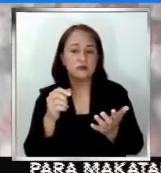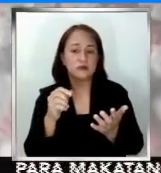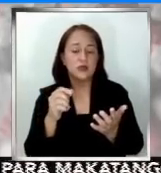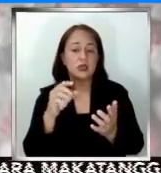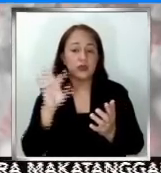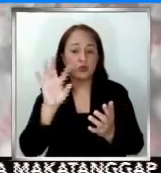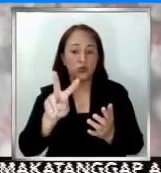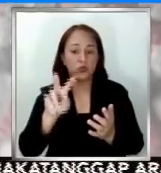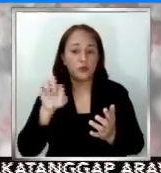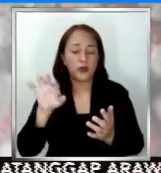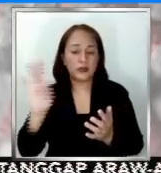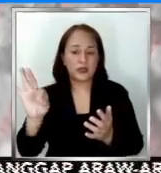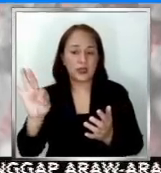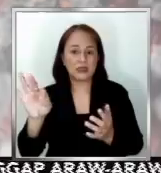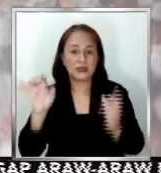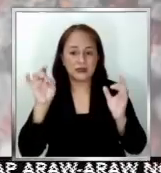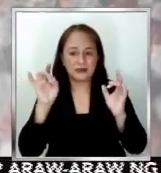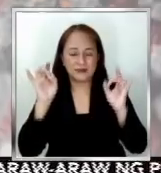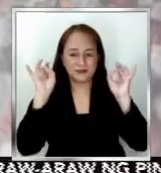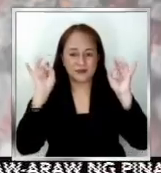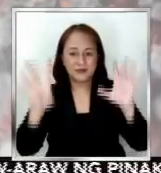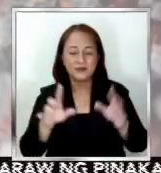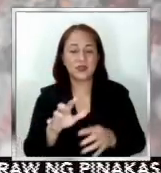ang critical.